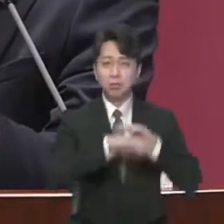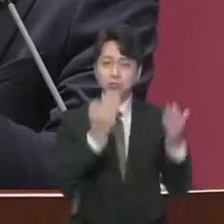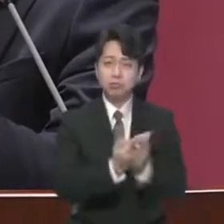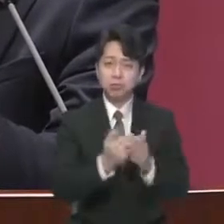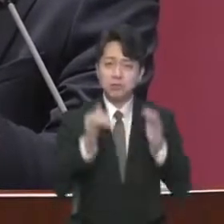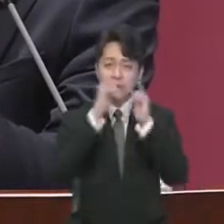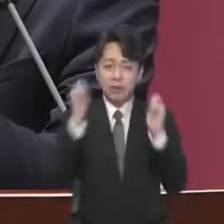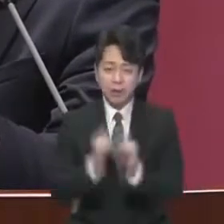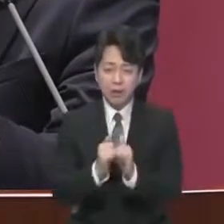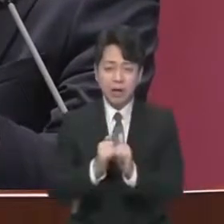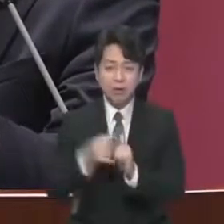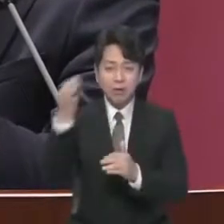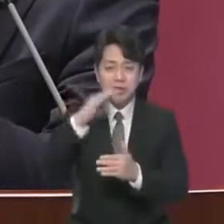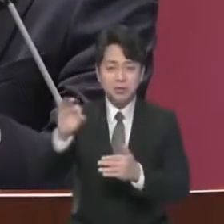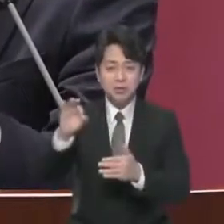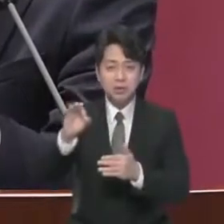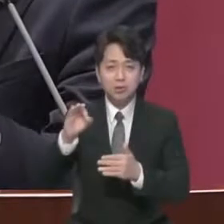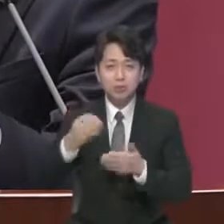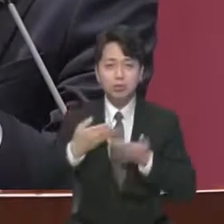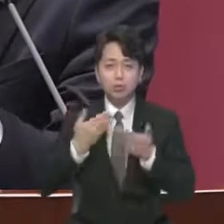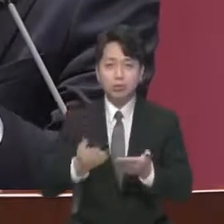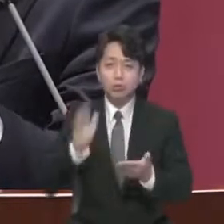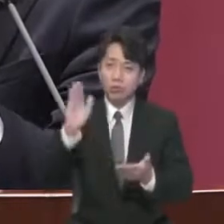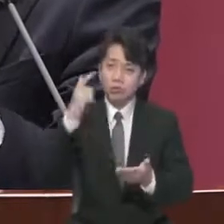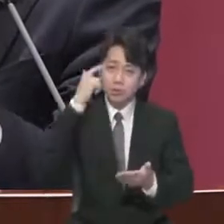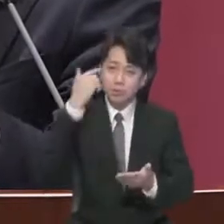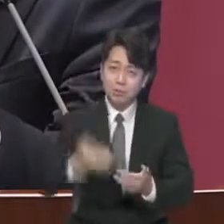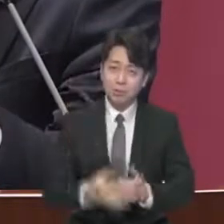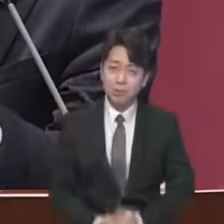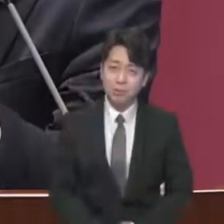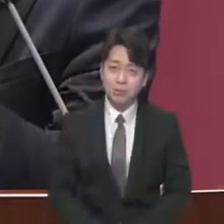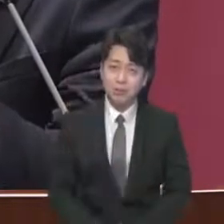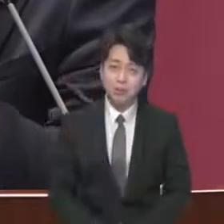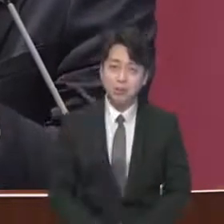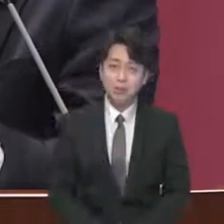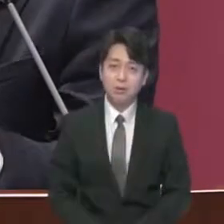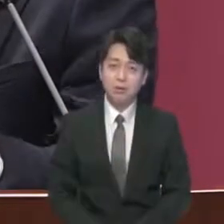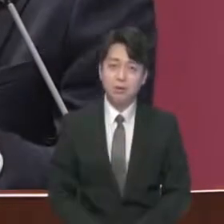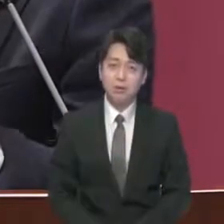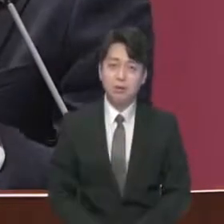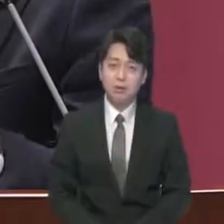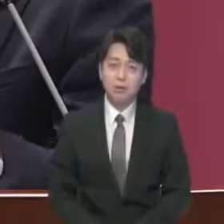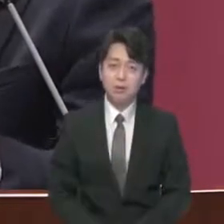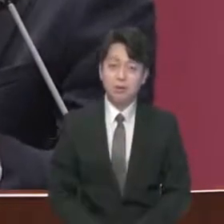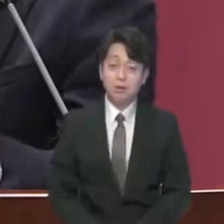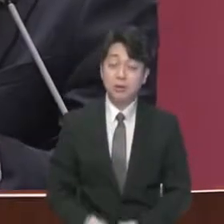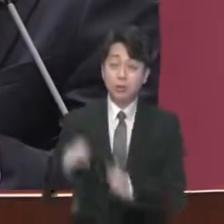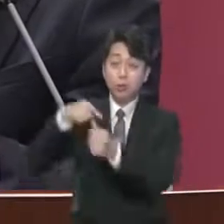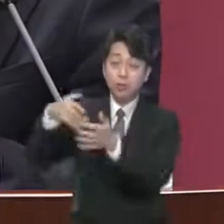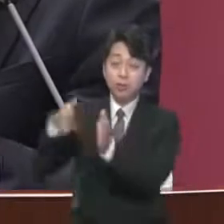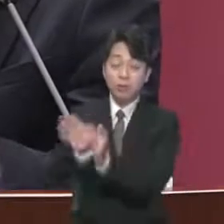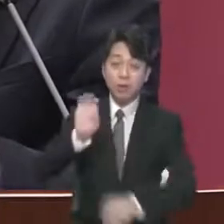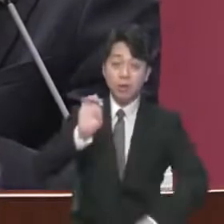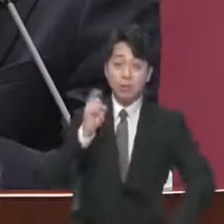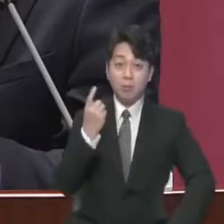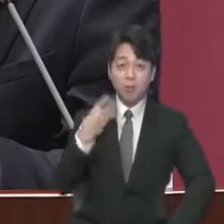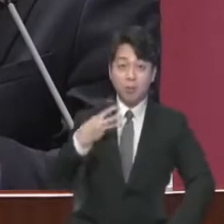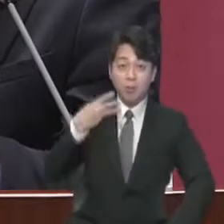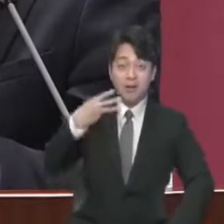제가 좀 묻지 않을 수 없고요. 그리고 혹시 총리께서는 폴리아모리라고 들어보셨습니까? 네? 폴리아모리.